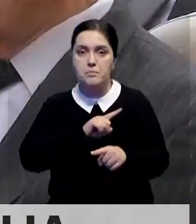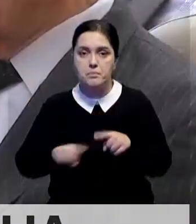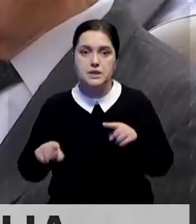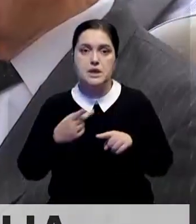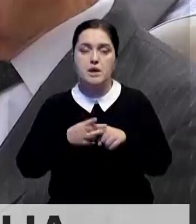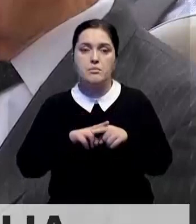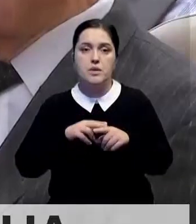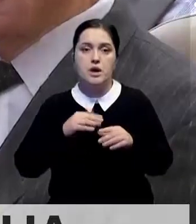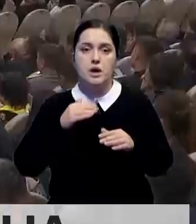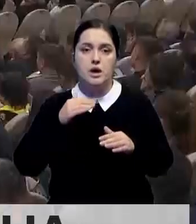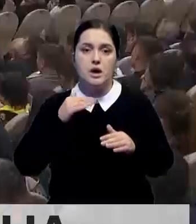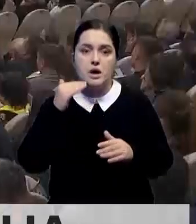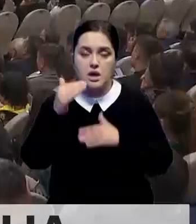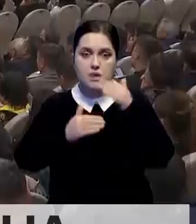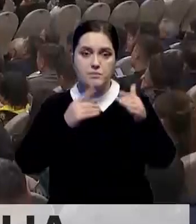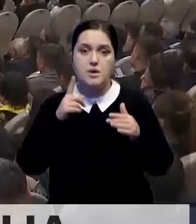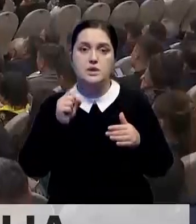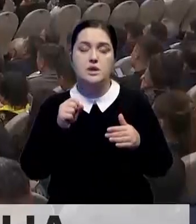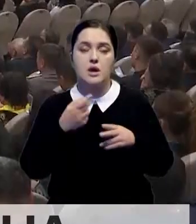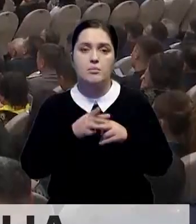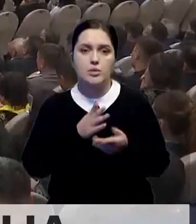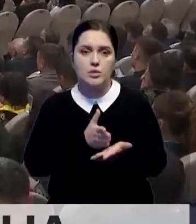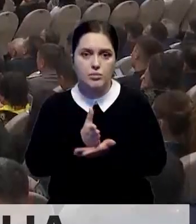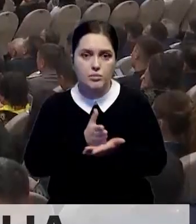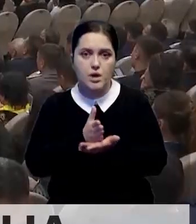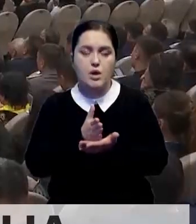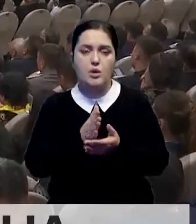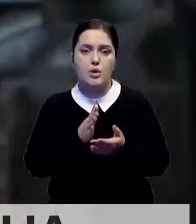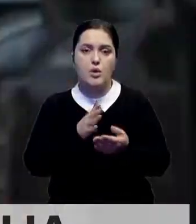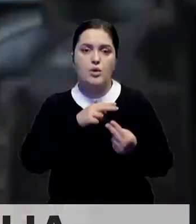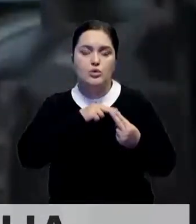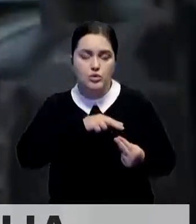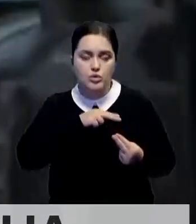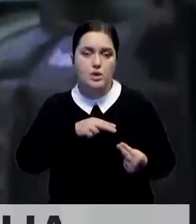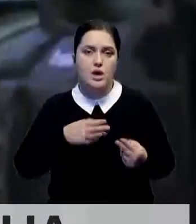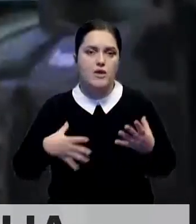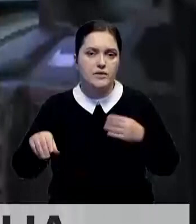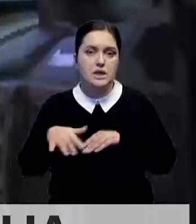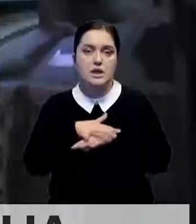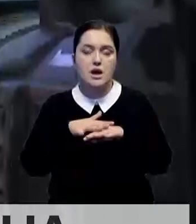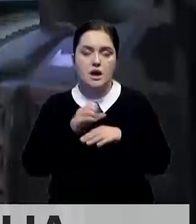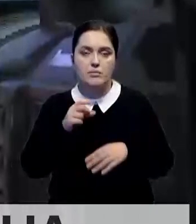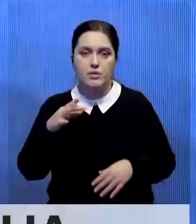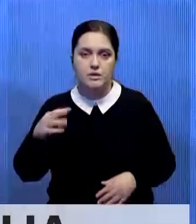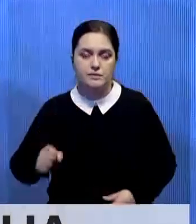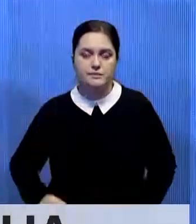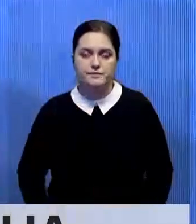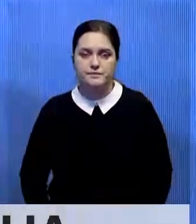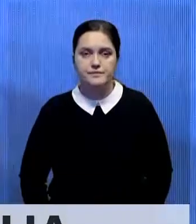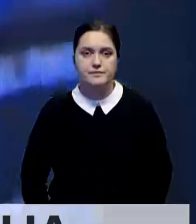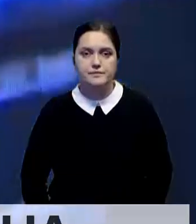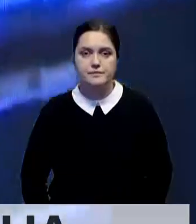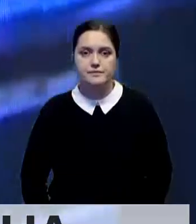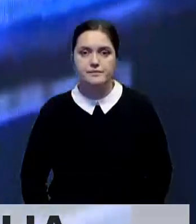развития строительства и металлургии. За всем этим стоит многолетний и кропотливый труд всех акмолинцев, подчеркнул аким области Марат Ахмеджанов.